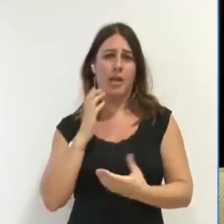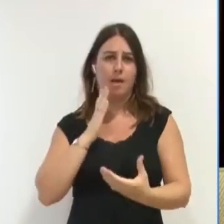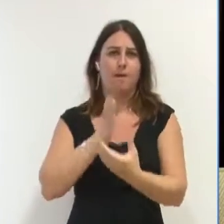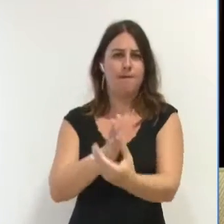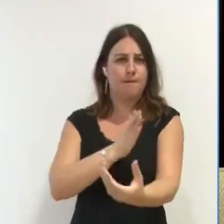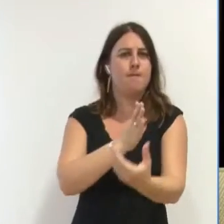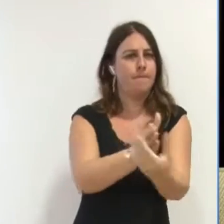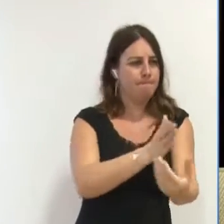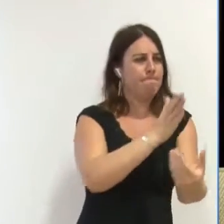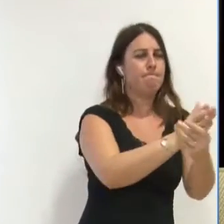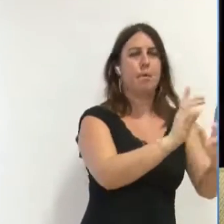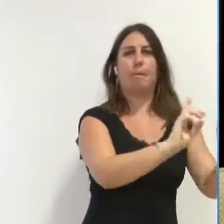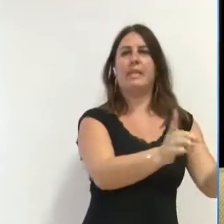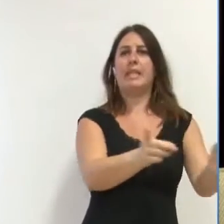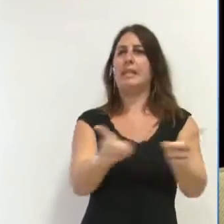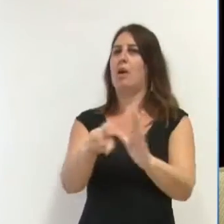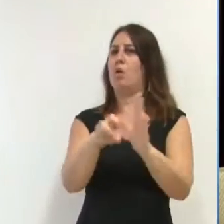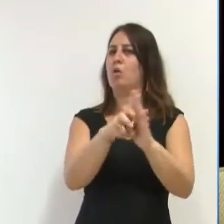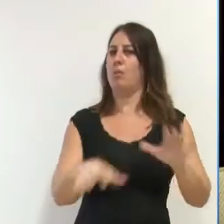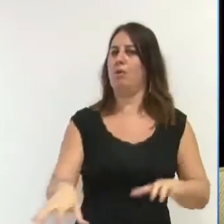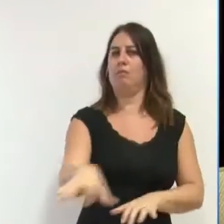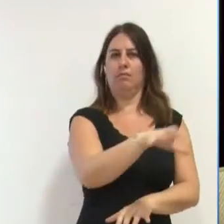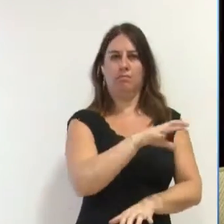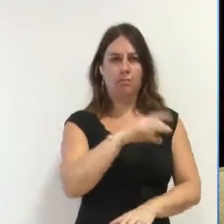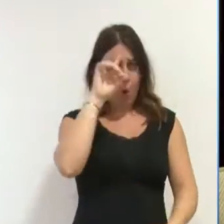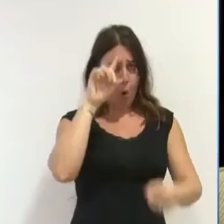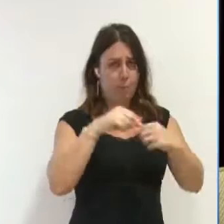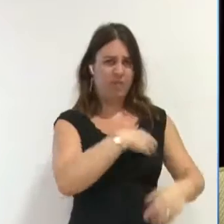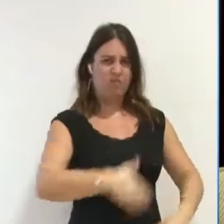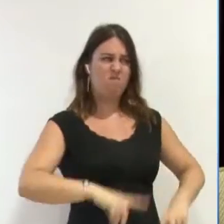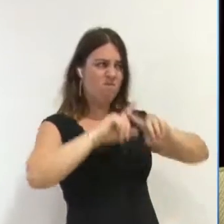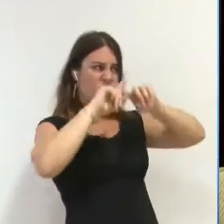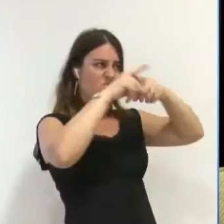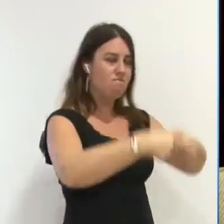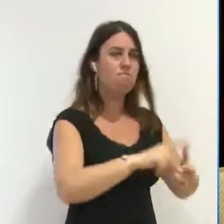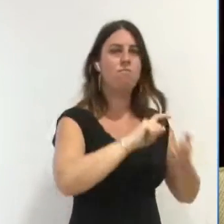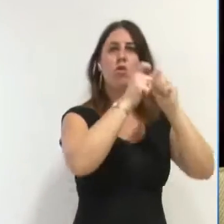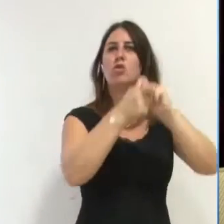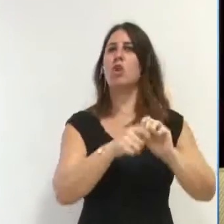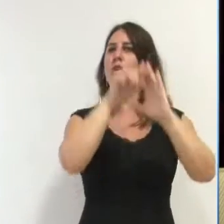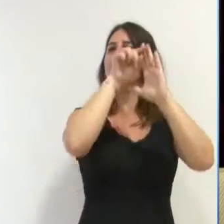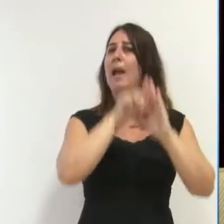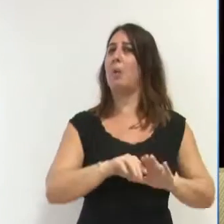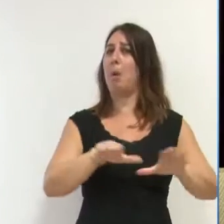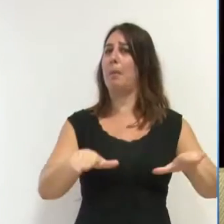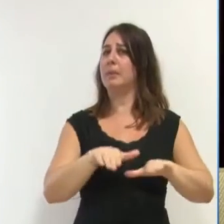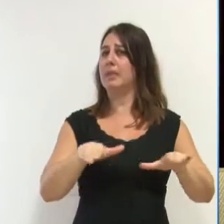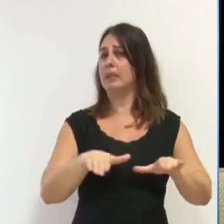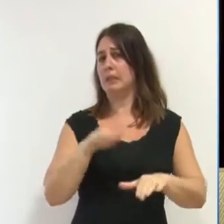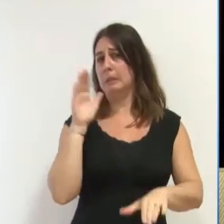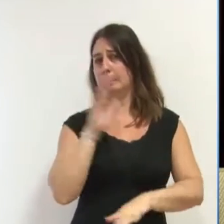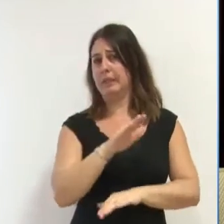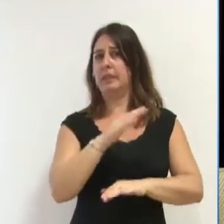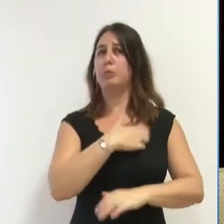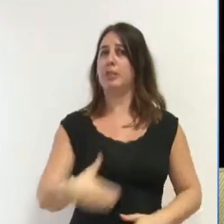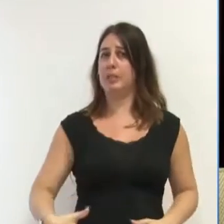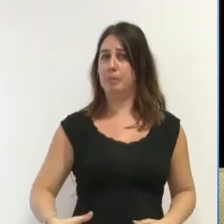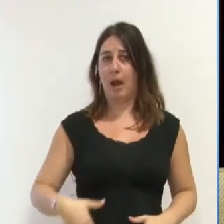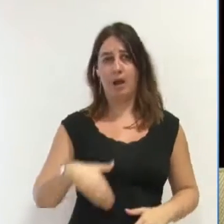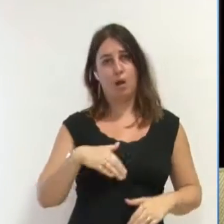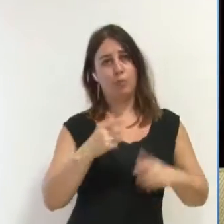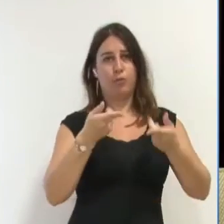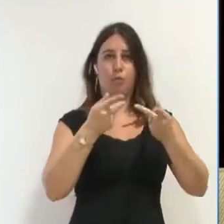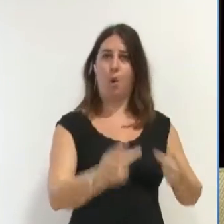de Grenoble avec pour objectif d'imposer à la municipalité la modification du règlement des piscines municipales pour autoriser le